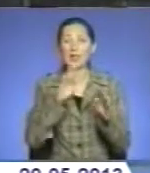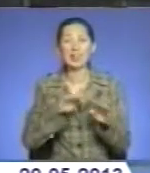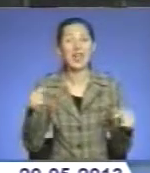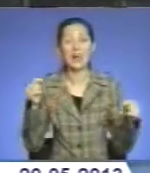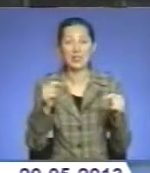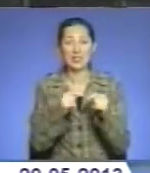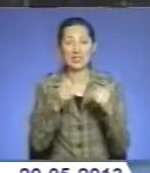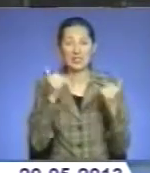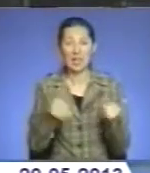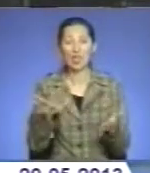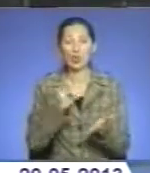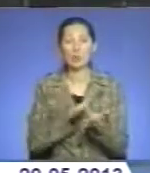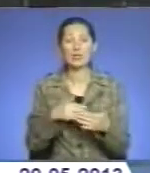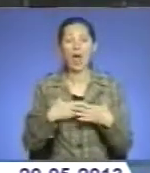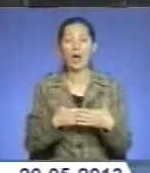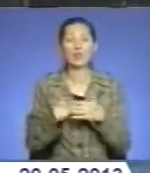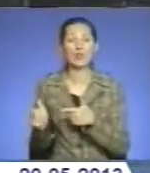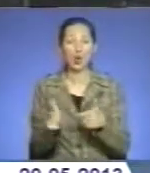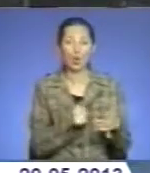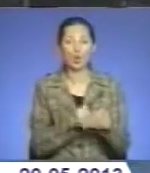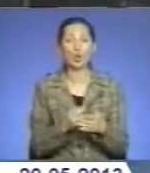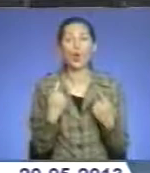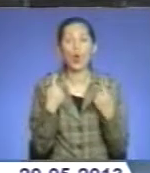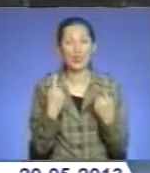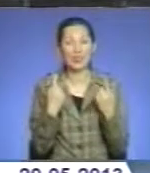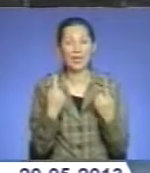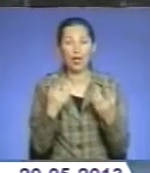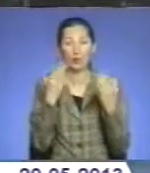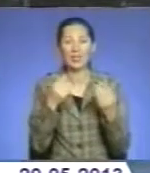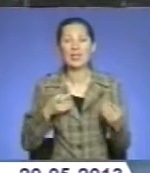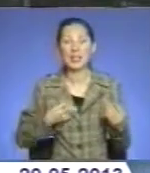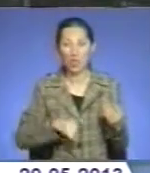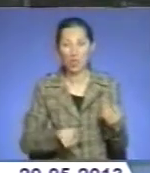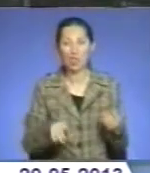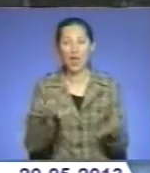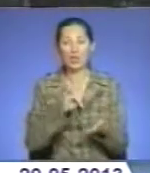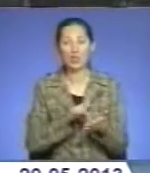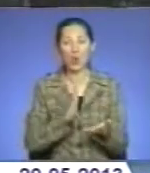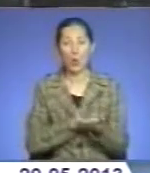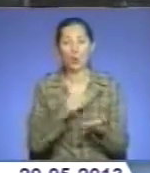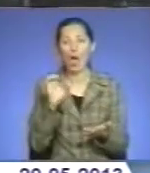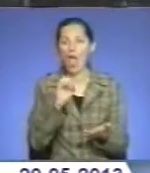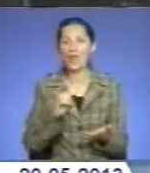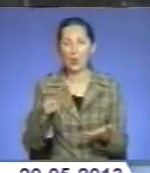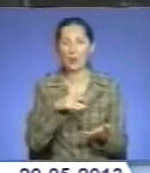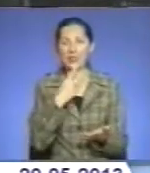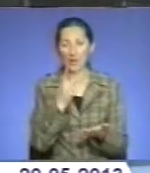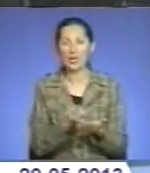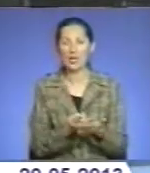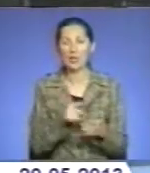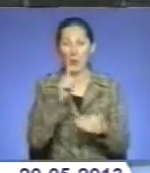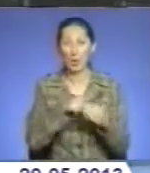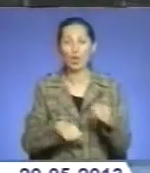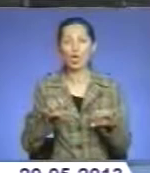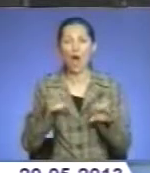визначена, але зараз у місті активно готуються до ювілею. У день народження містечко матиме європейський вигляд, переконаний голова обласної державної адміністрації